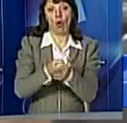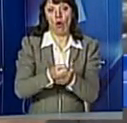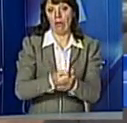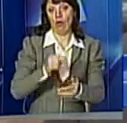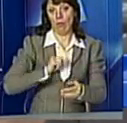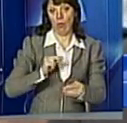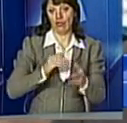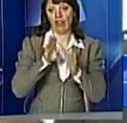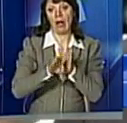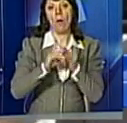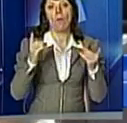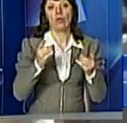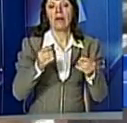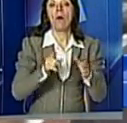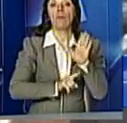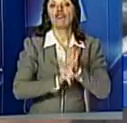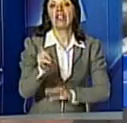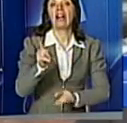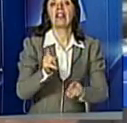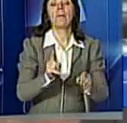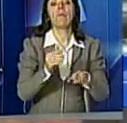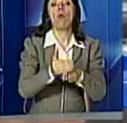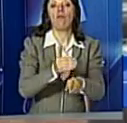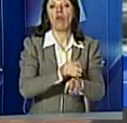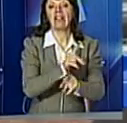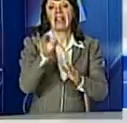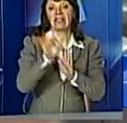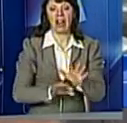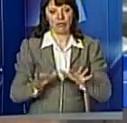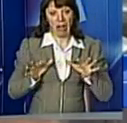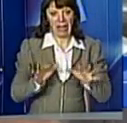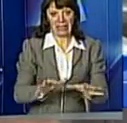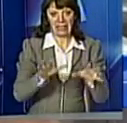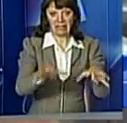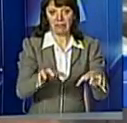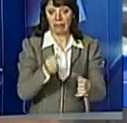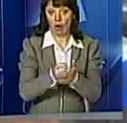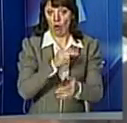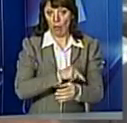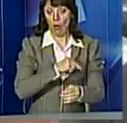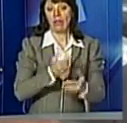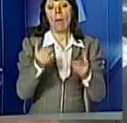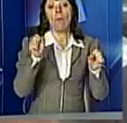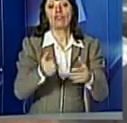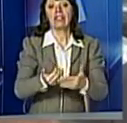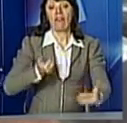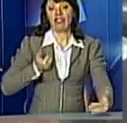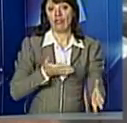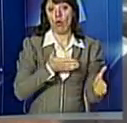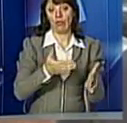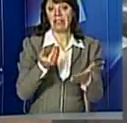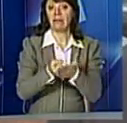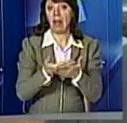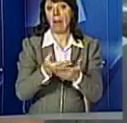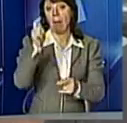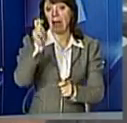поволі тобто не відразу кидатись так на амбразуру можна завчасно до цього теж готуватися тобто наприклад не